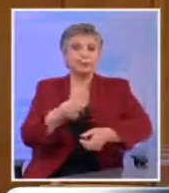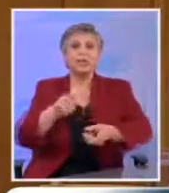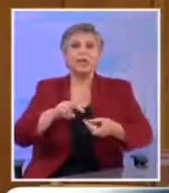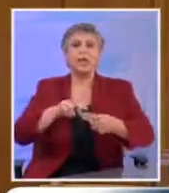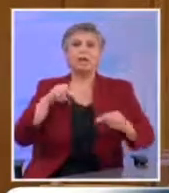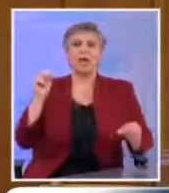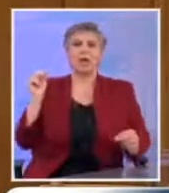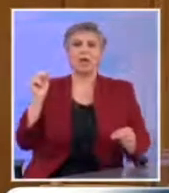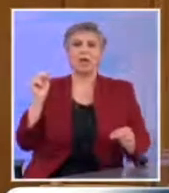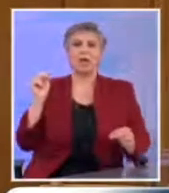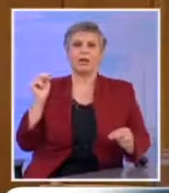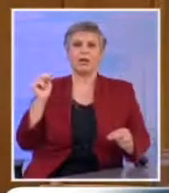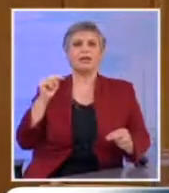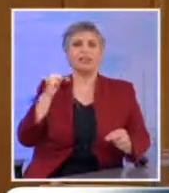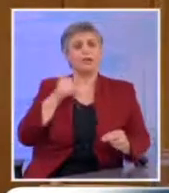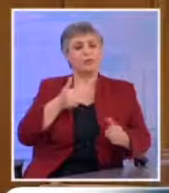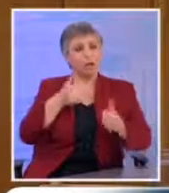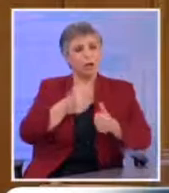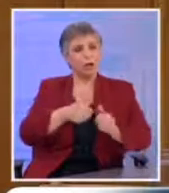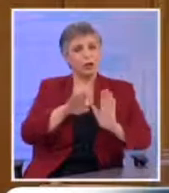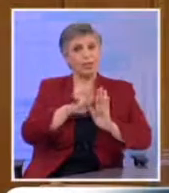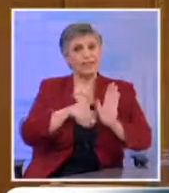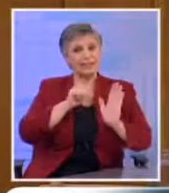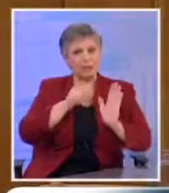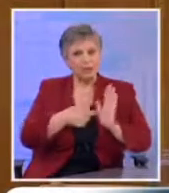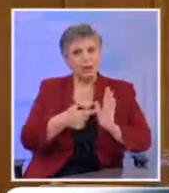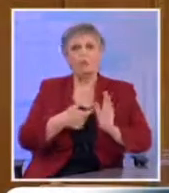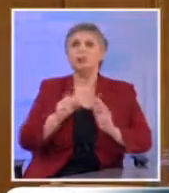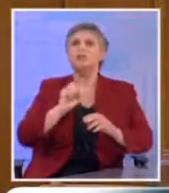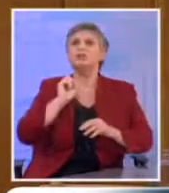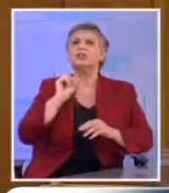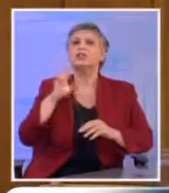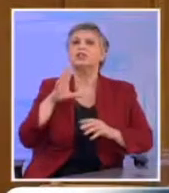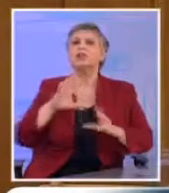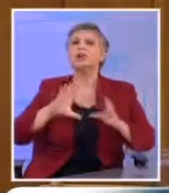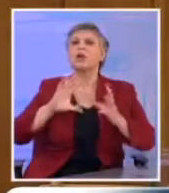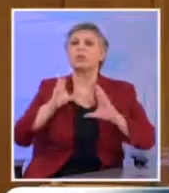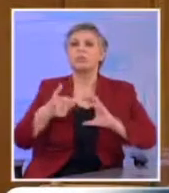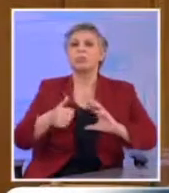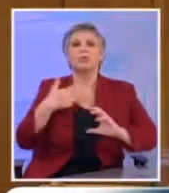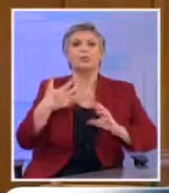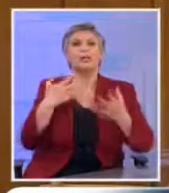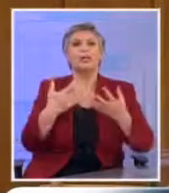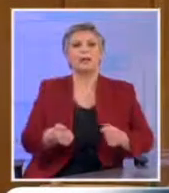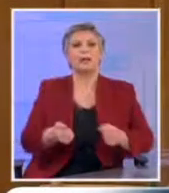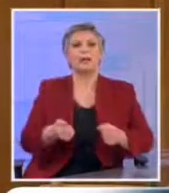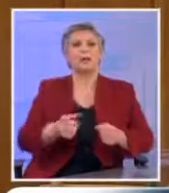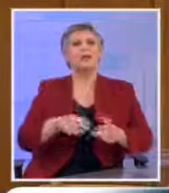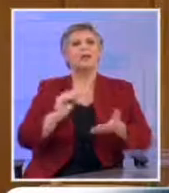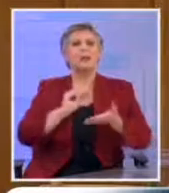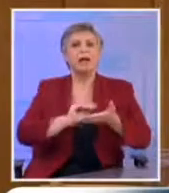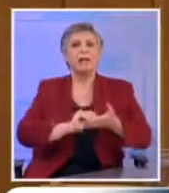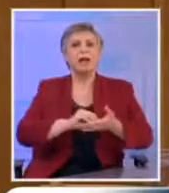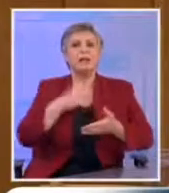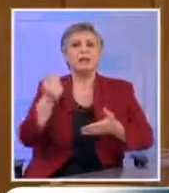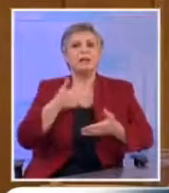που να εναρμονίζεται με το Σύνταγμα, τις διεθνείς συμβάσεις και την αρχή προστασίας και τις συστάσεις που μας δίνει η Αρχή